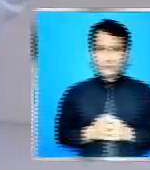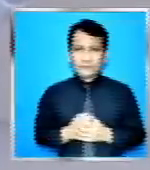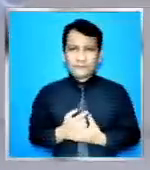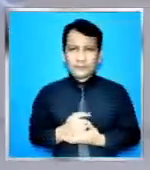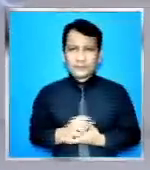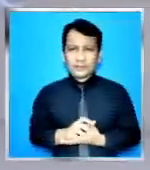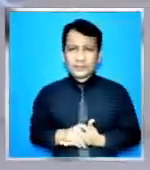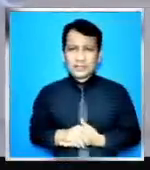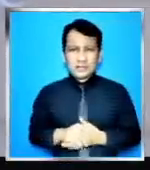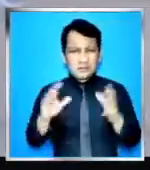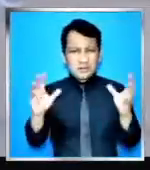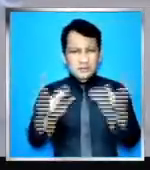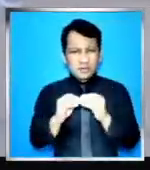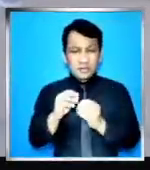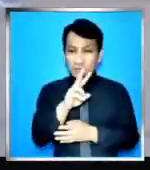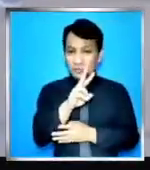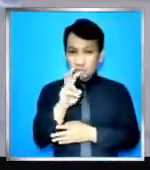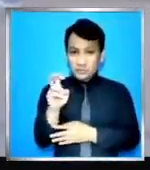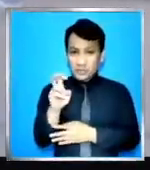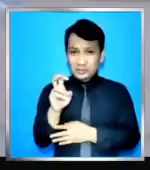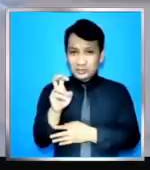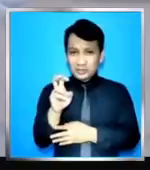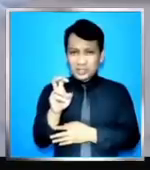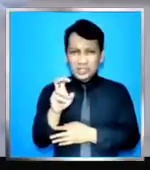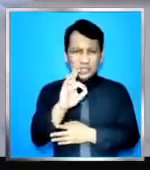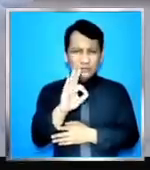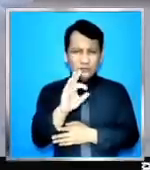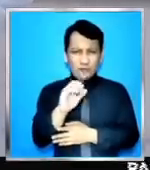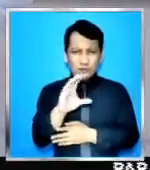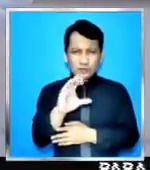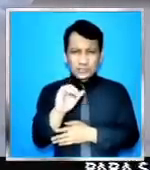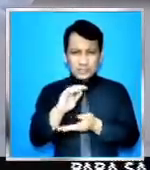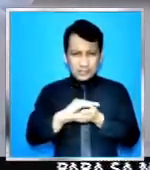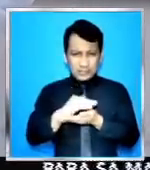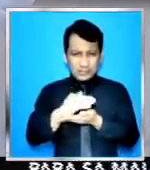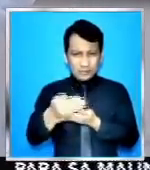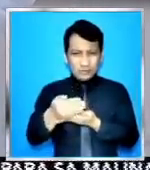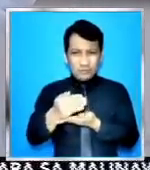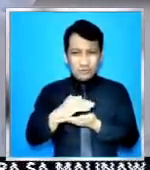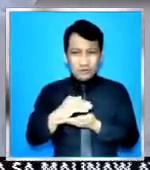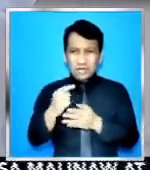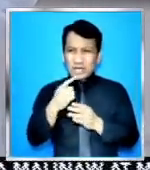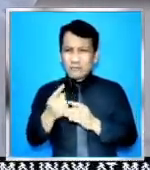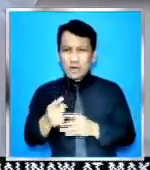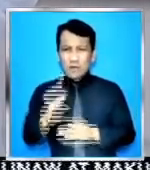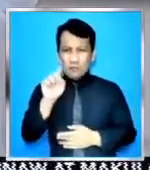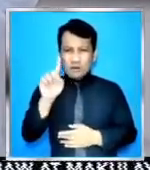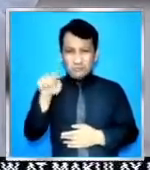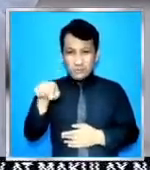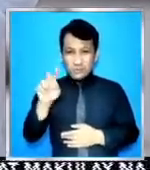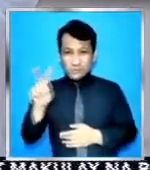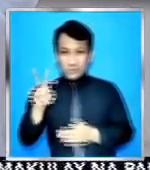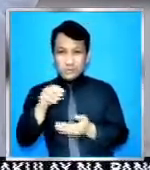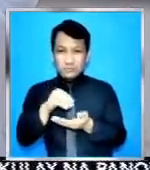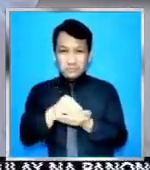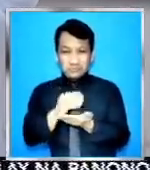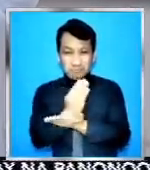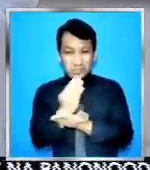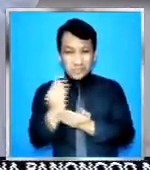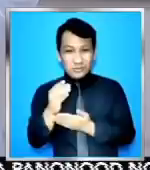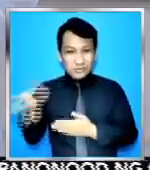Aabot sa 200 tonelada ng fossilized shell ng taklobo na nagkakahalaga ng 1.2 billion pesos ang nasabat sa